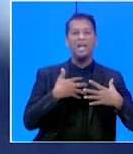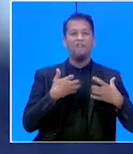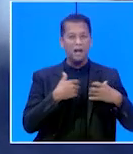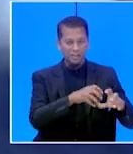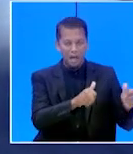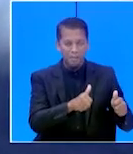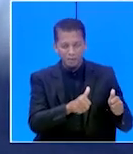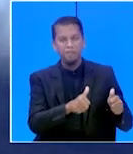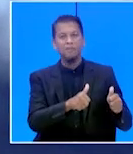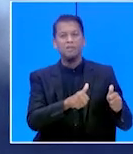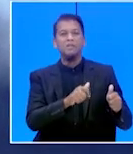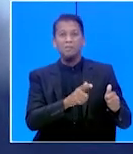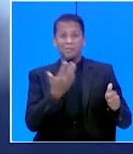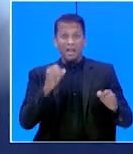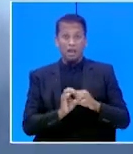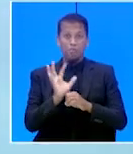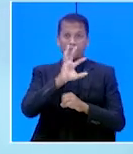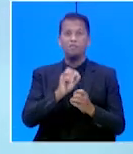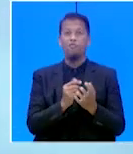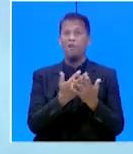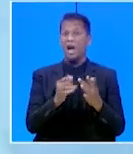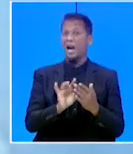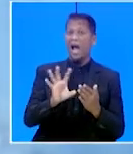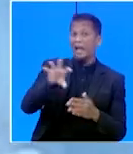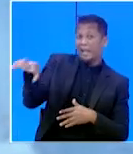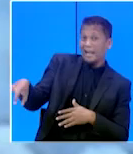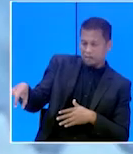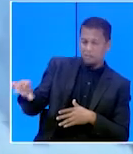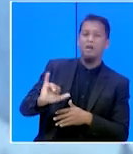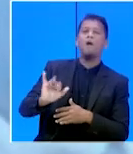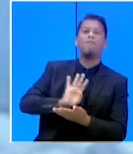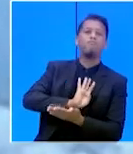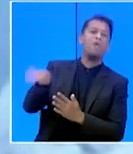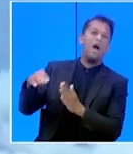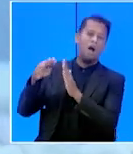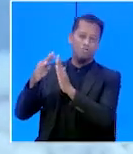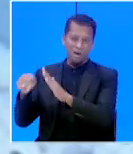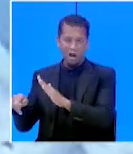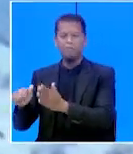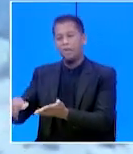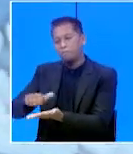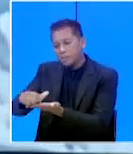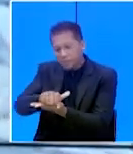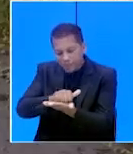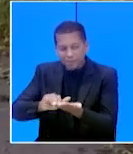tidak sempat dievakuasi saat erupsi. Sementara warga lain kembali ke rumah untuk membersihkan debu erupsi.